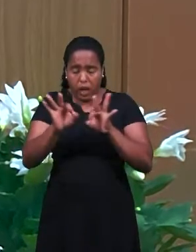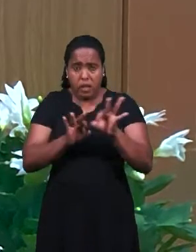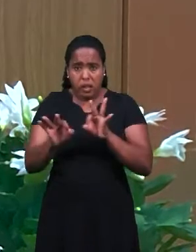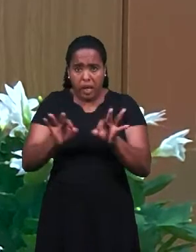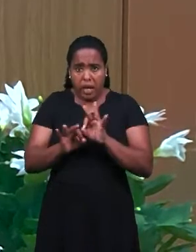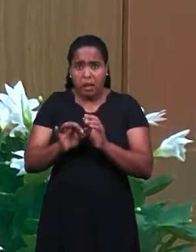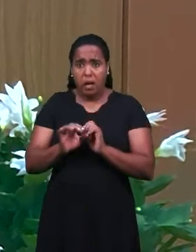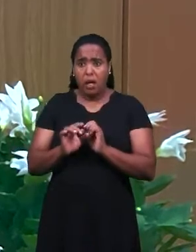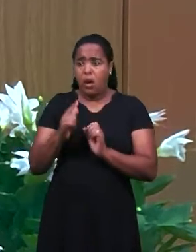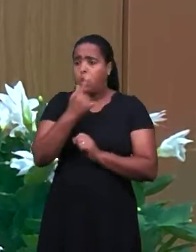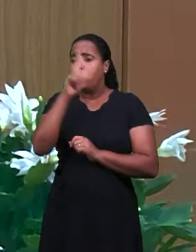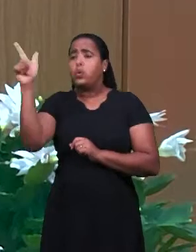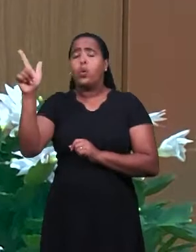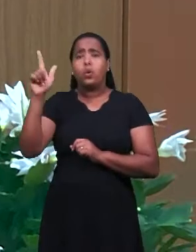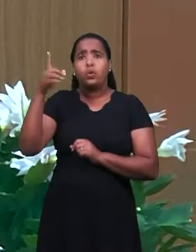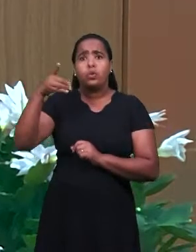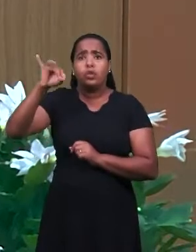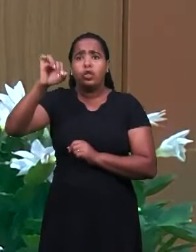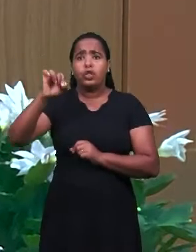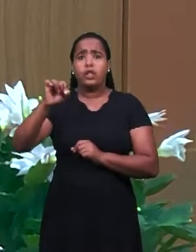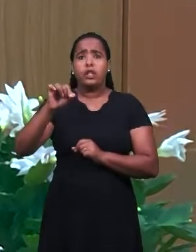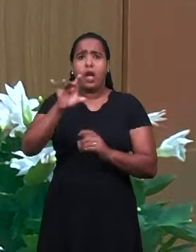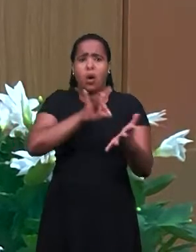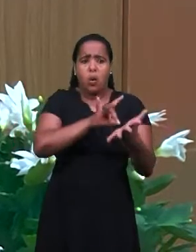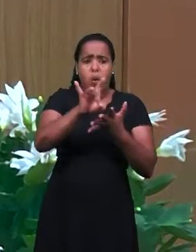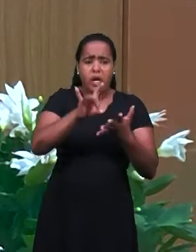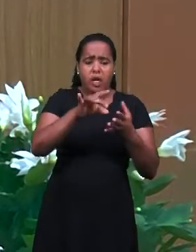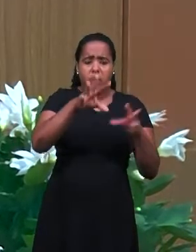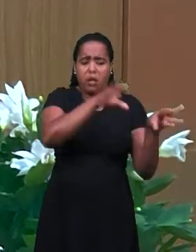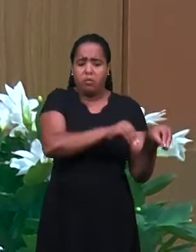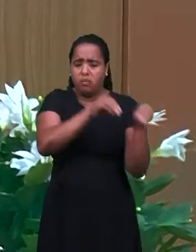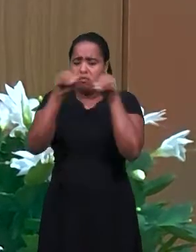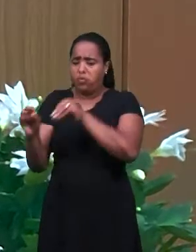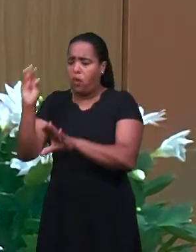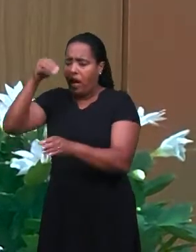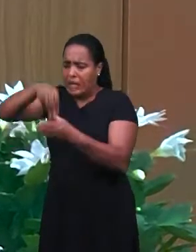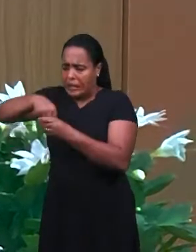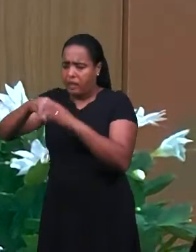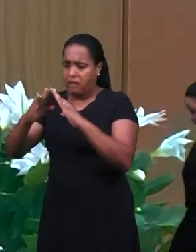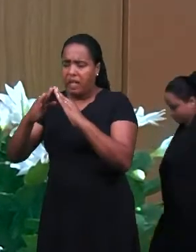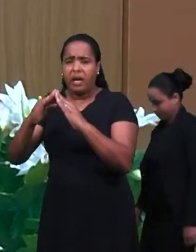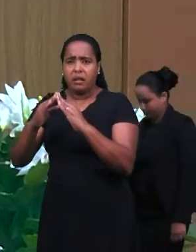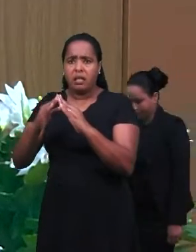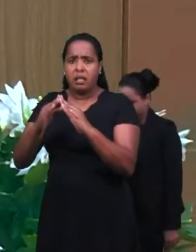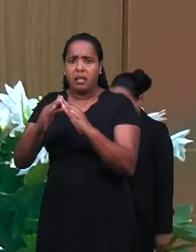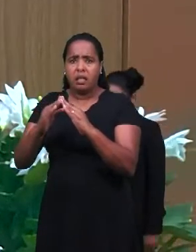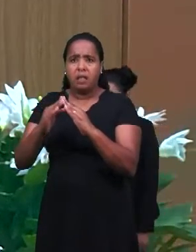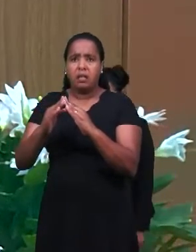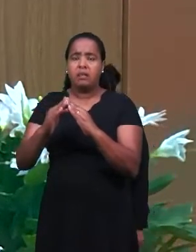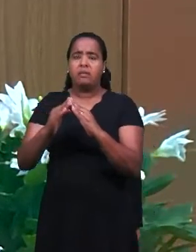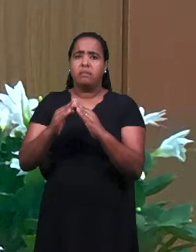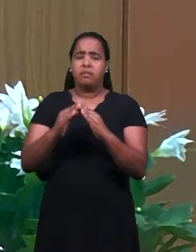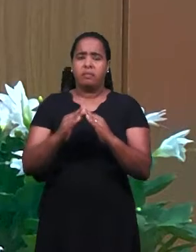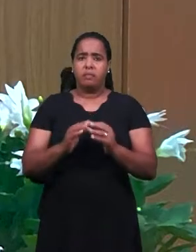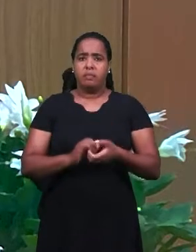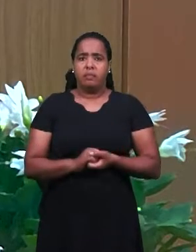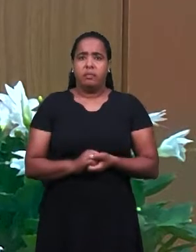на сегодня, а на следующий день мы берем врагов и вводим в наш дом, в наши